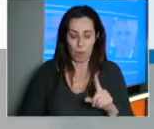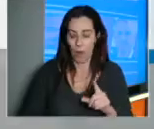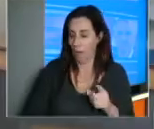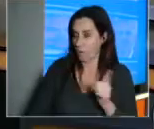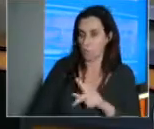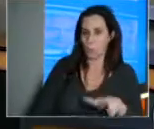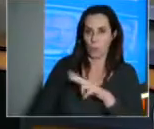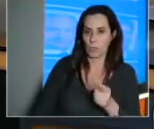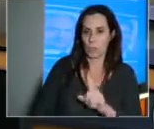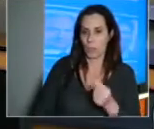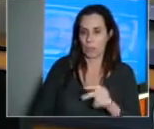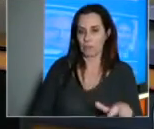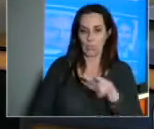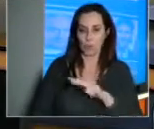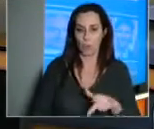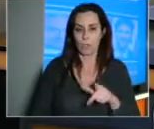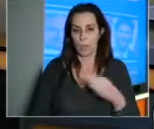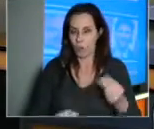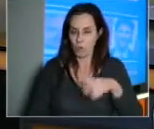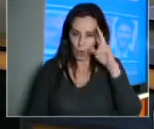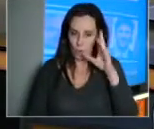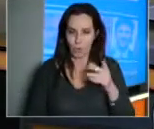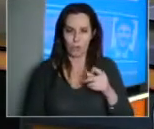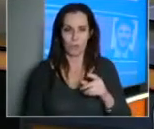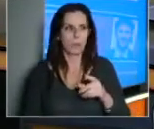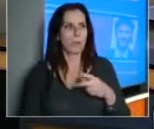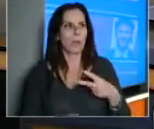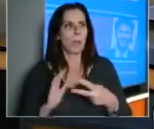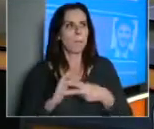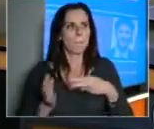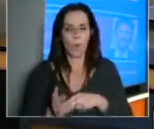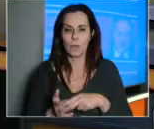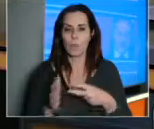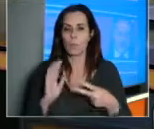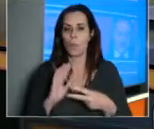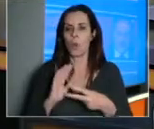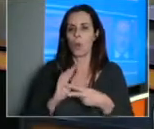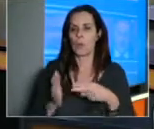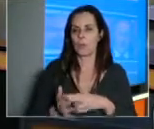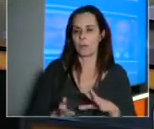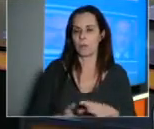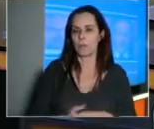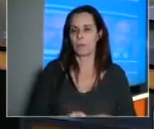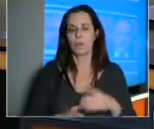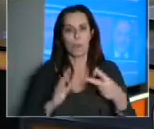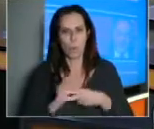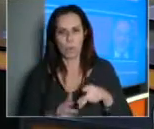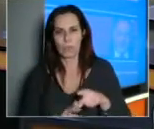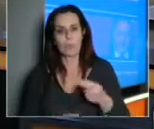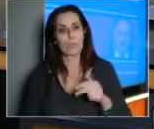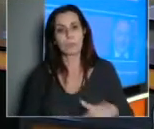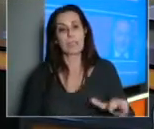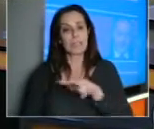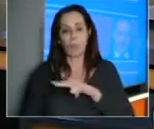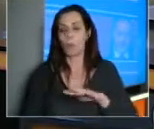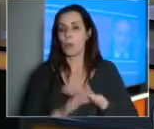חיים ציבוריים, כי זה לא מהכסף הציבורי, זה משהו שהליכוד משלם לו. לא, פוליטי זה כספי ציבור, זאת חלטורה של נתן אשל. לא, פוליטי זה כספי